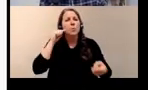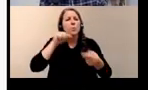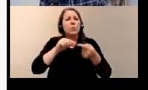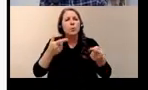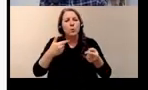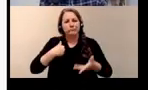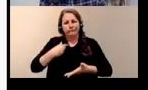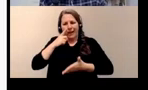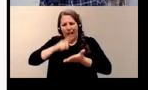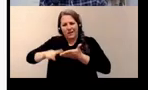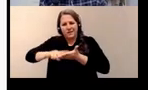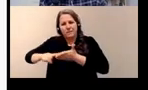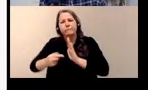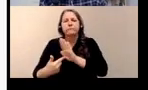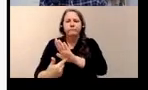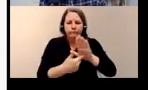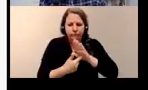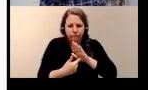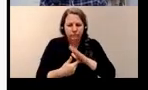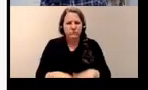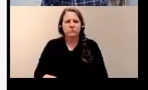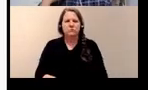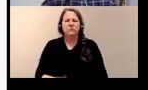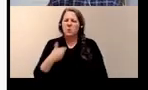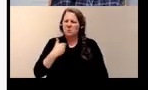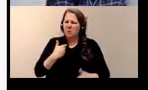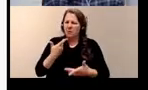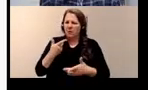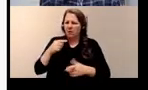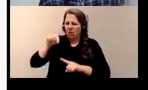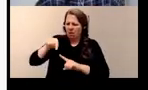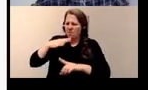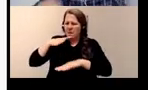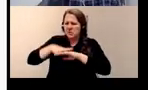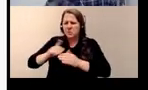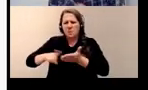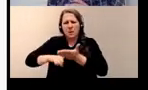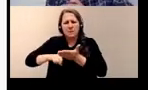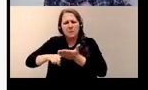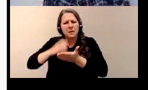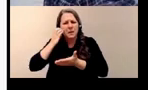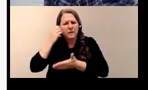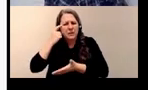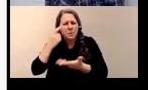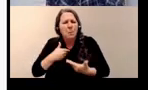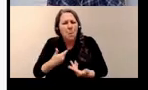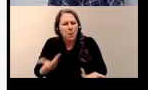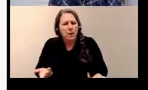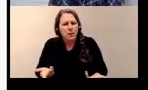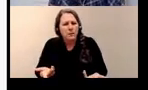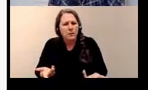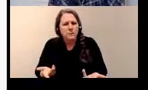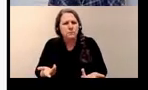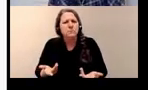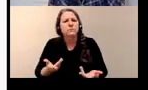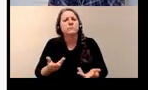qu'on a réalisée, hein, pourquoi on s'est intéressé aux réparateurs et quelques réparatrices de smartphones. Et puis, dans